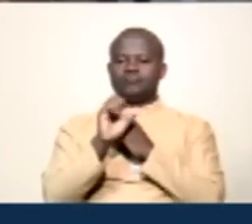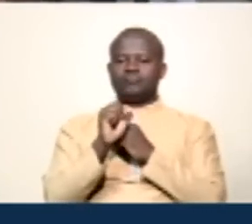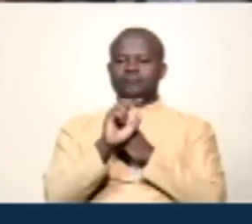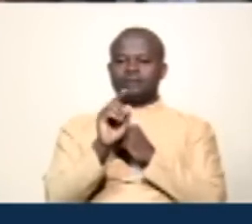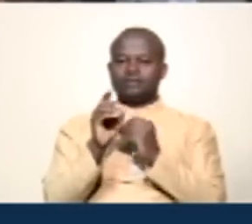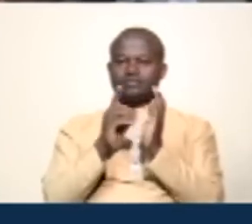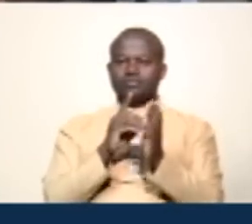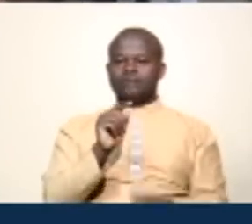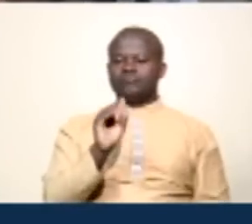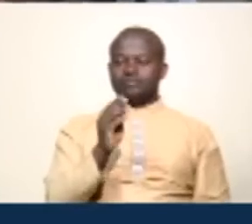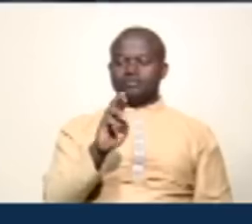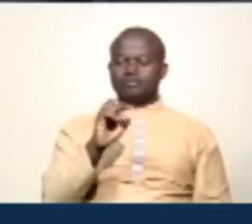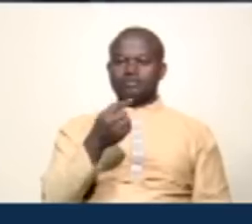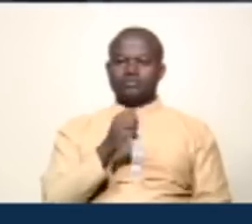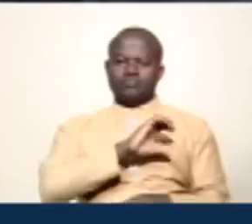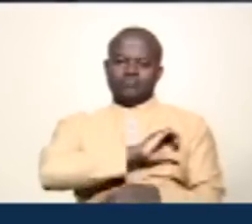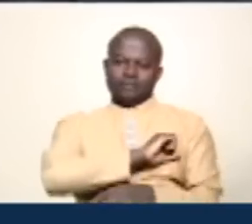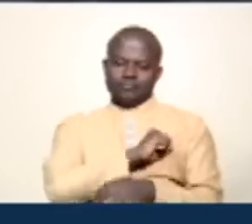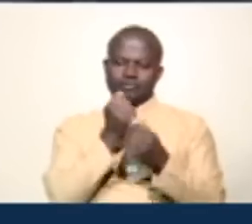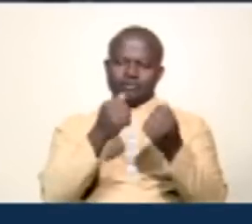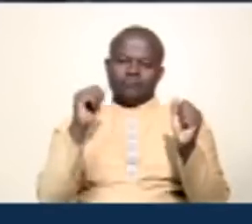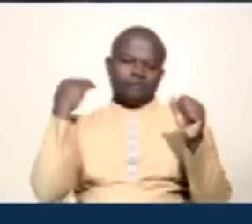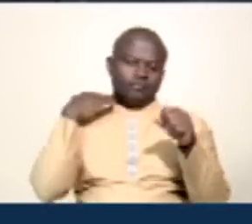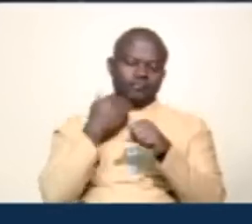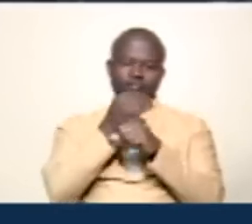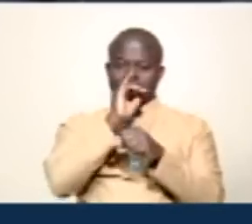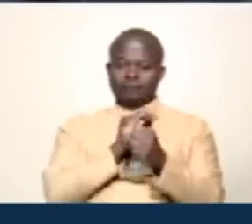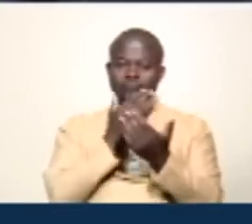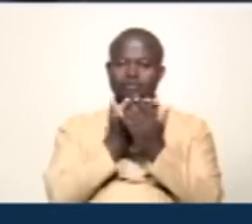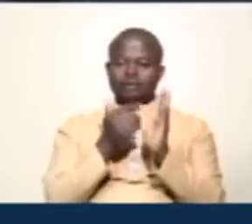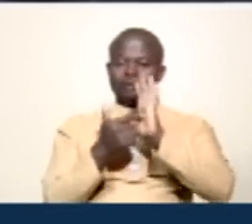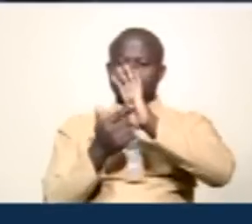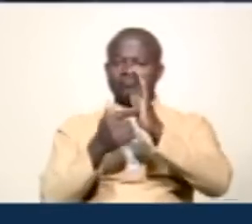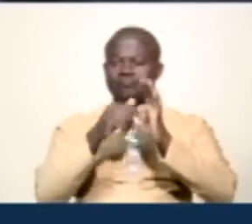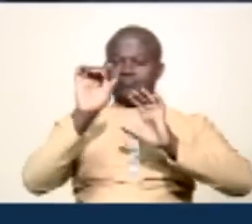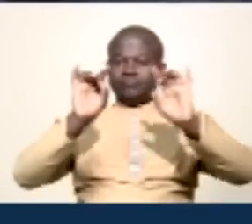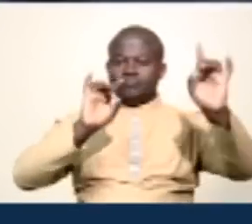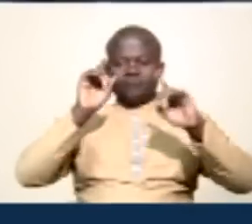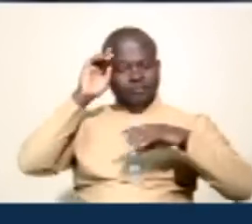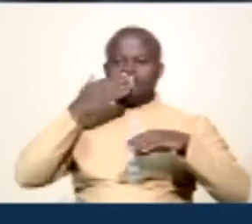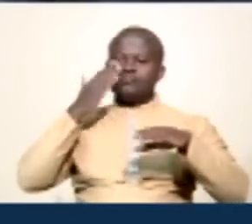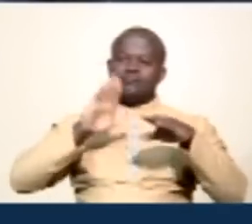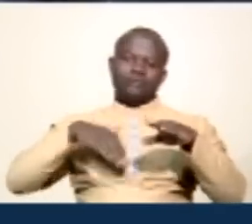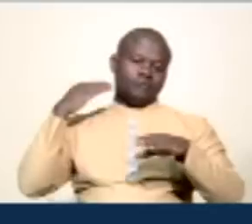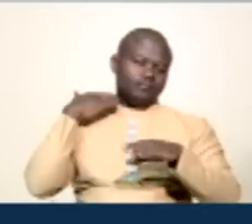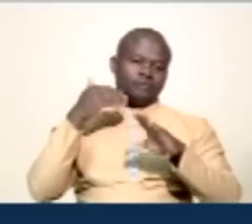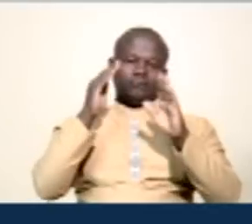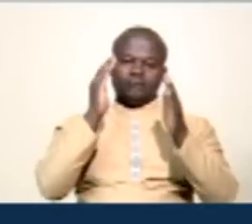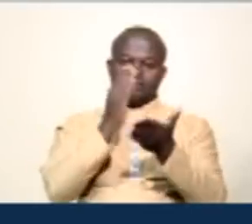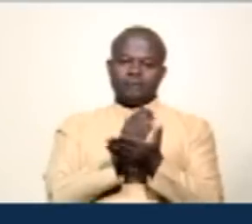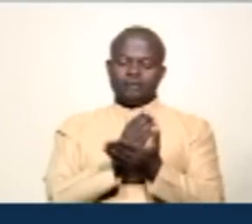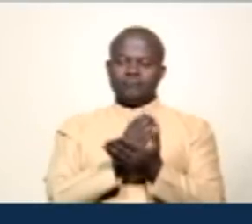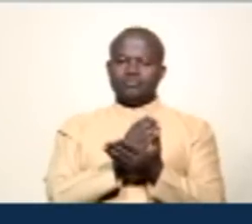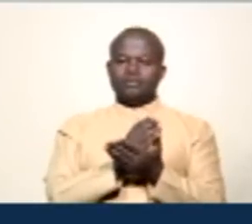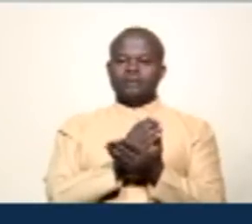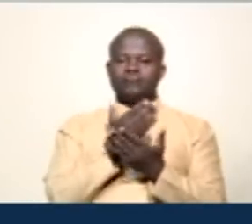Dr. Kibirigani Set yihanganishije abarokotse Jenoside, asaba abakirangwa no guhembera ingengabitekerezo ya Jenoside kubireka.